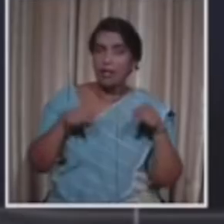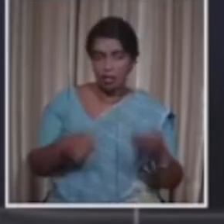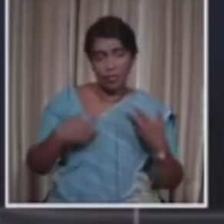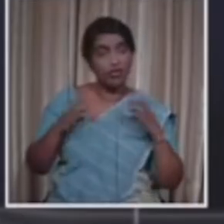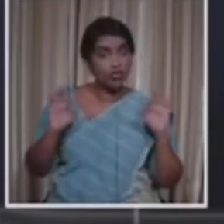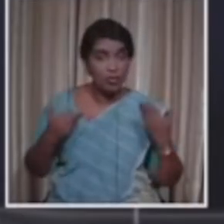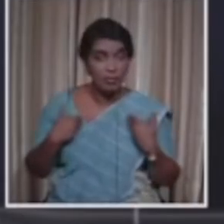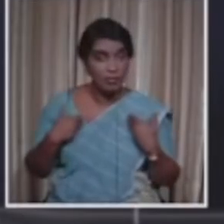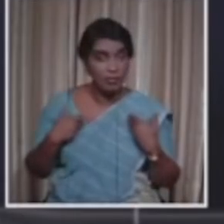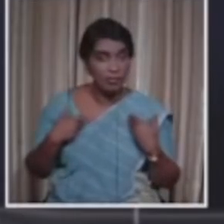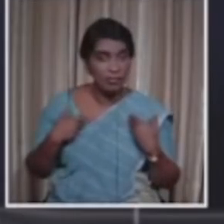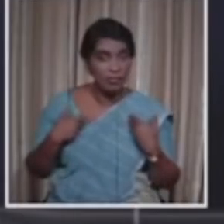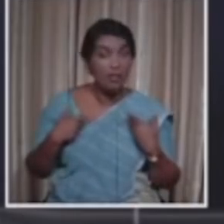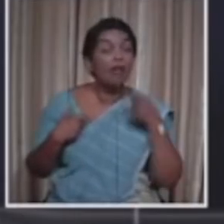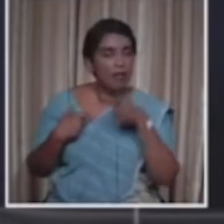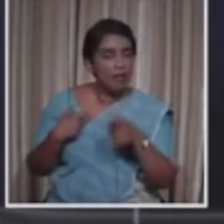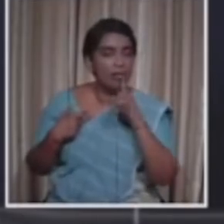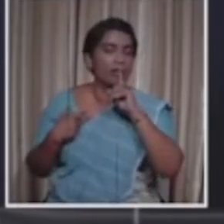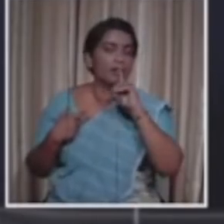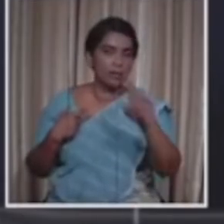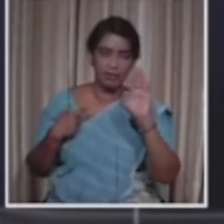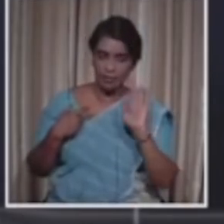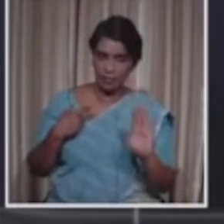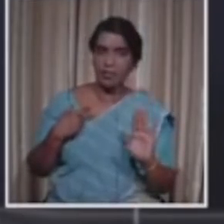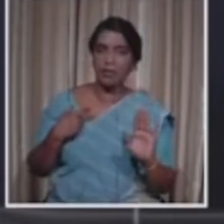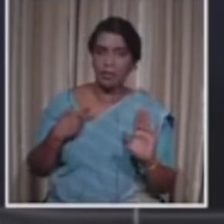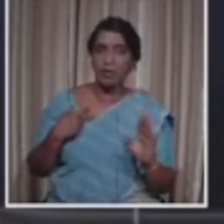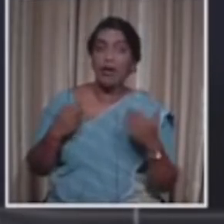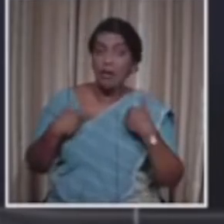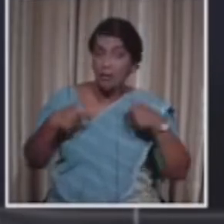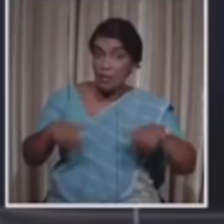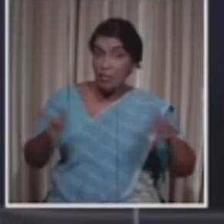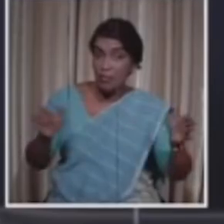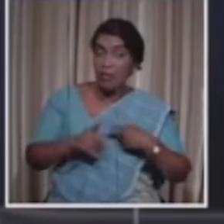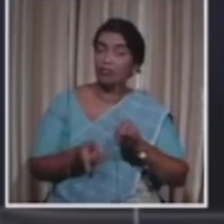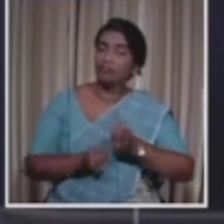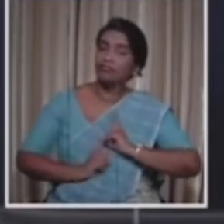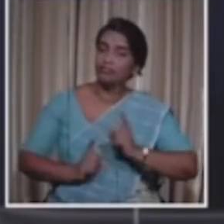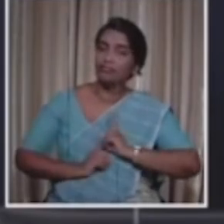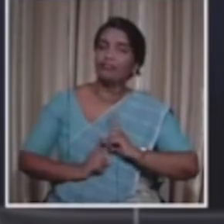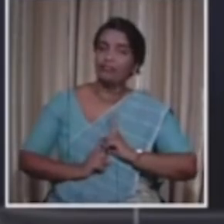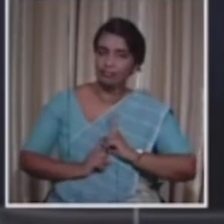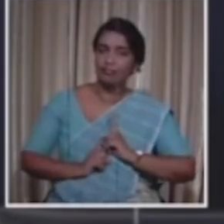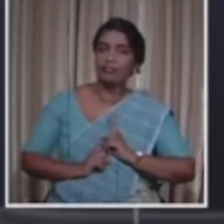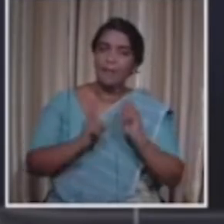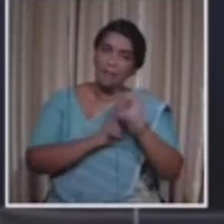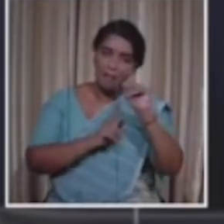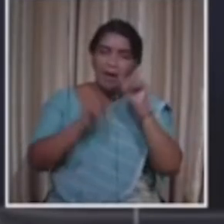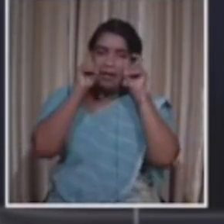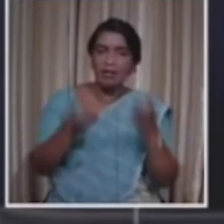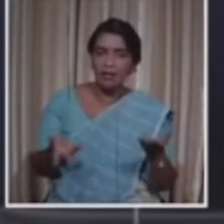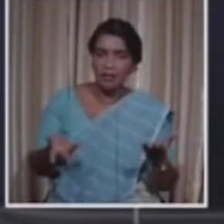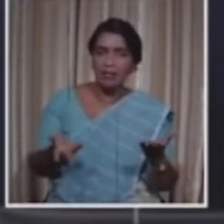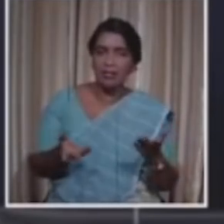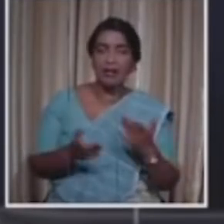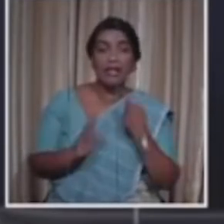සූදානම්ද? අන්න ඒක අපි කියන්න ඕනේ. අපි තාමත් සම්ප්‍රදායිකව මේ බලන්න මේ පාර්ලිමේන්තුවේ අපේ